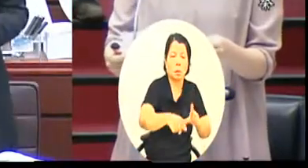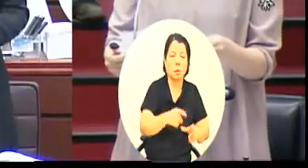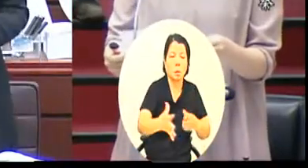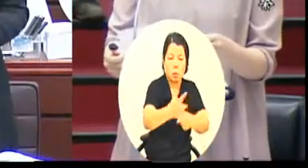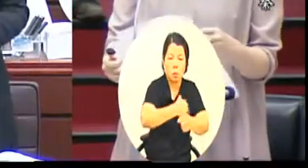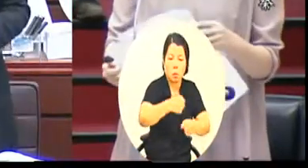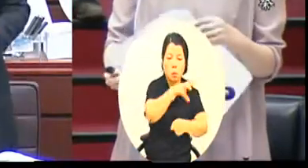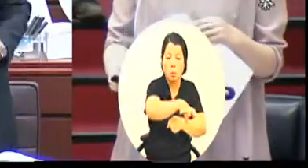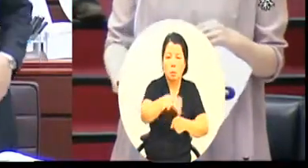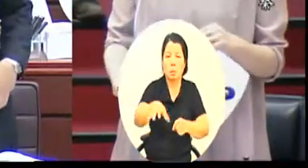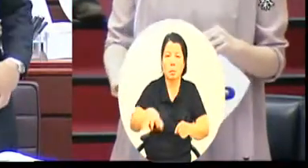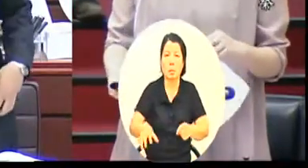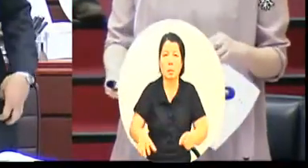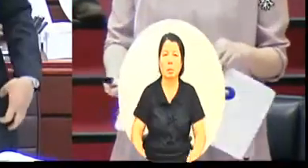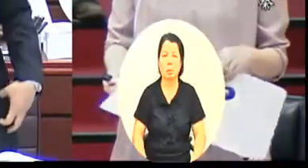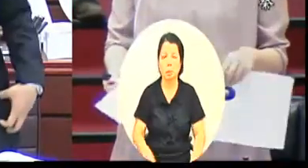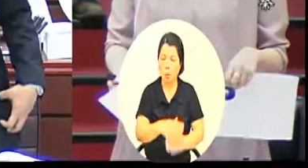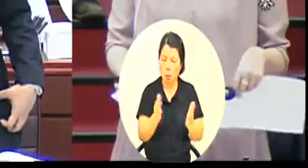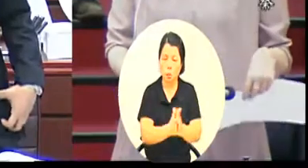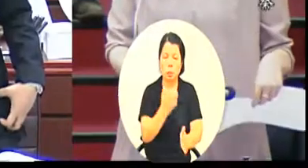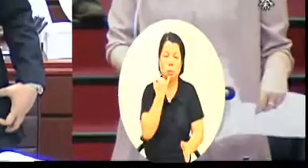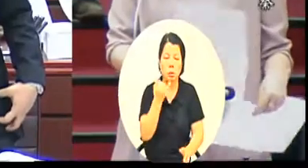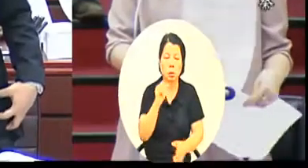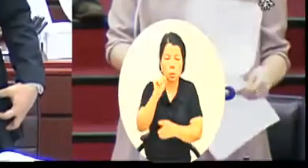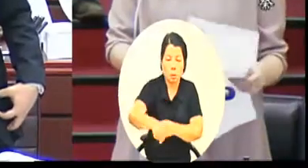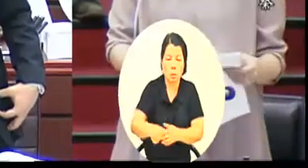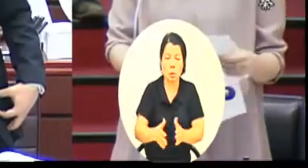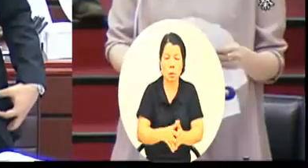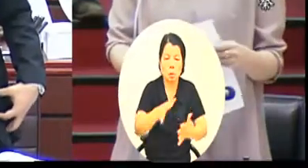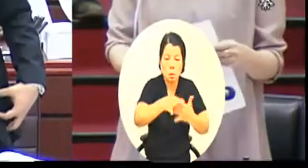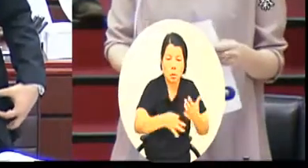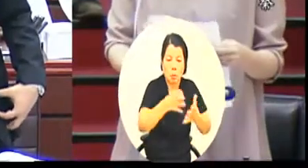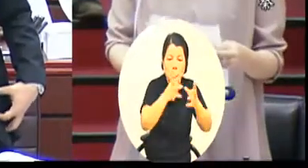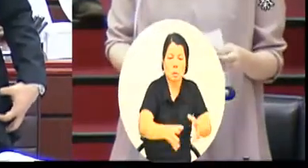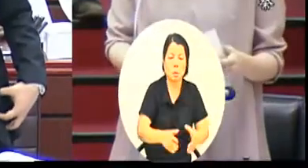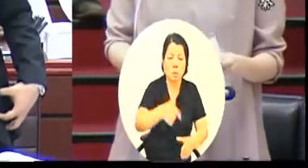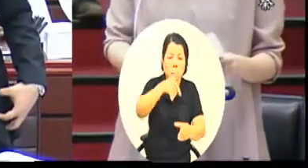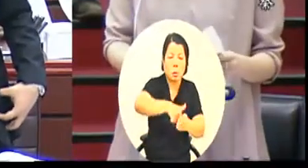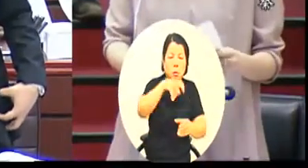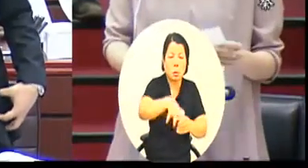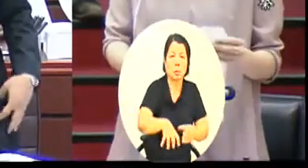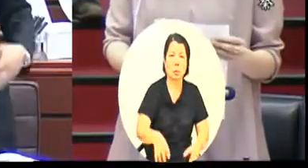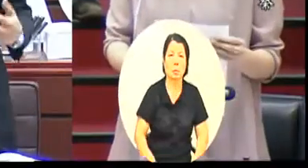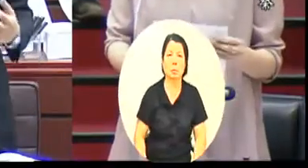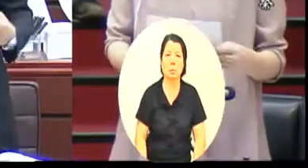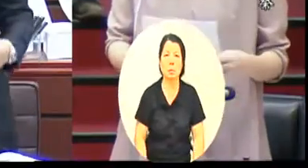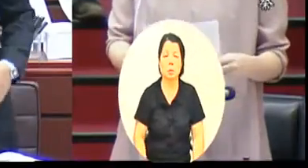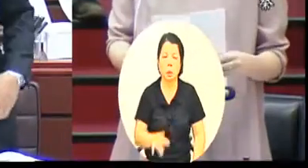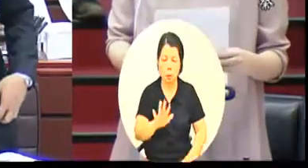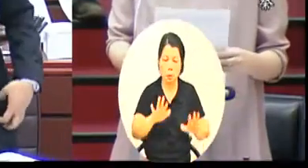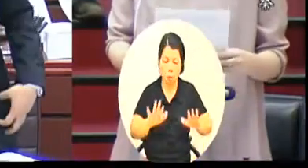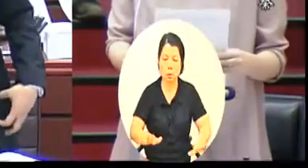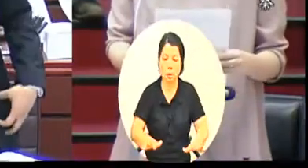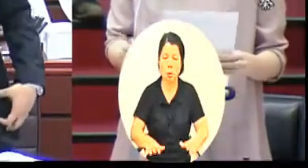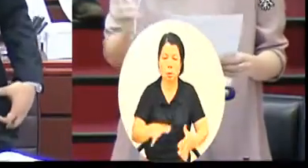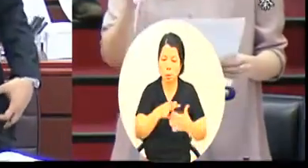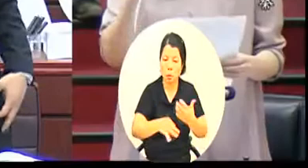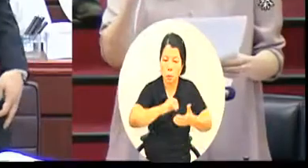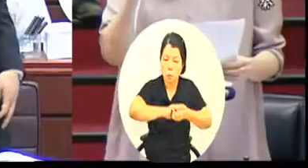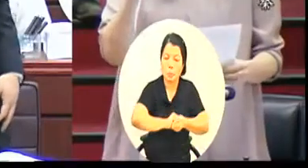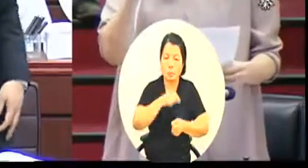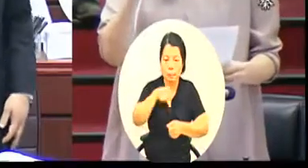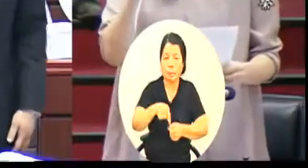它都是可以在允许有条件的设置所谓的加油站，啊，这是目前现行的规定是这样